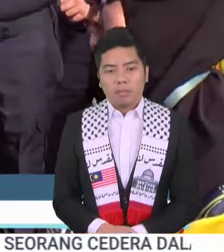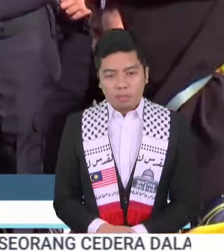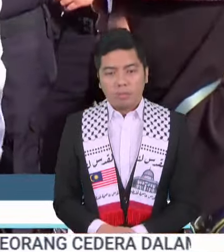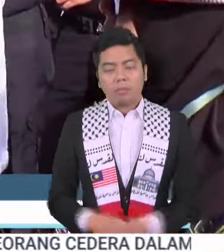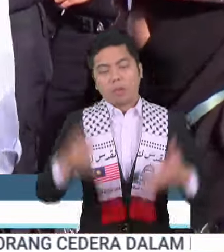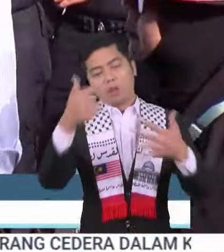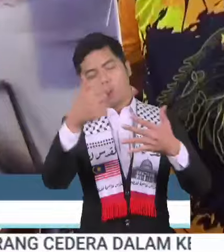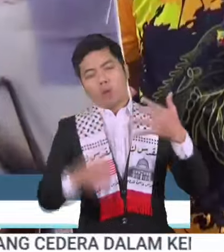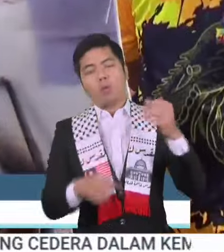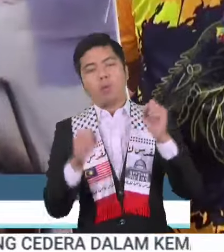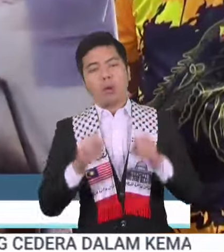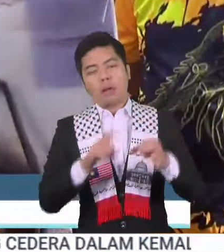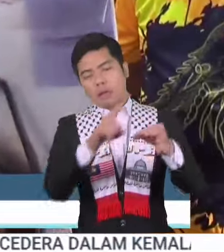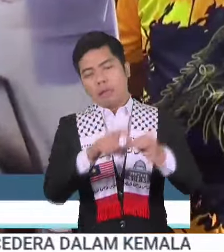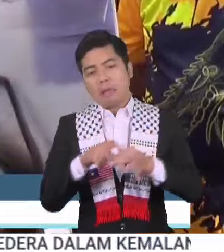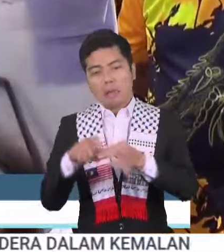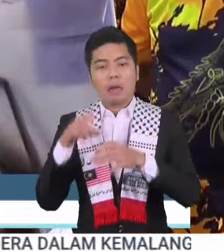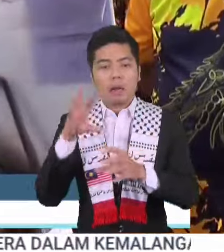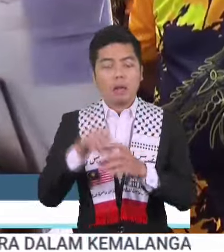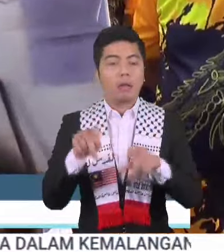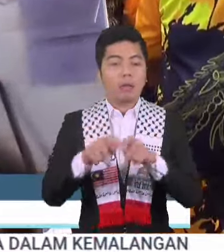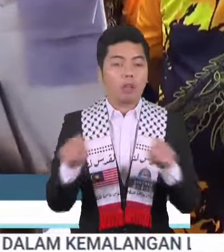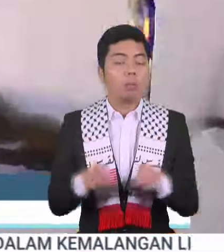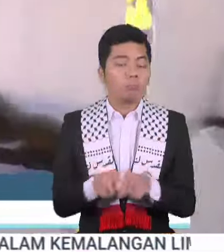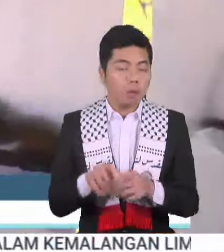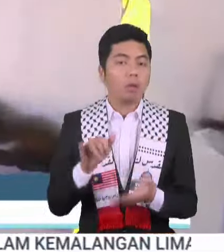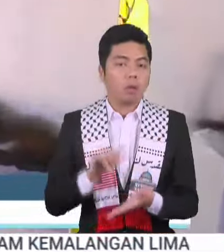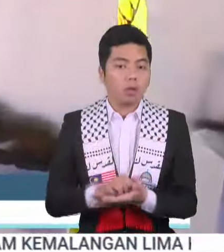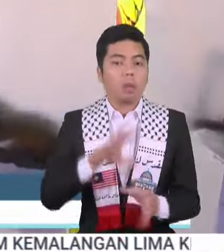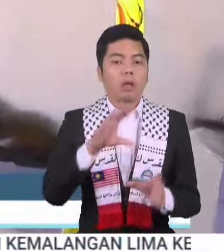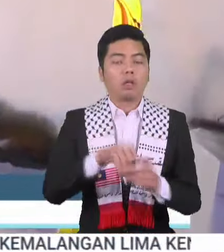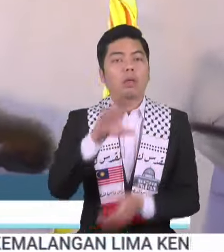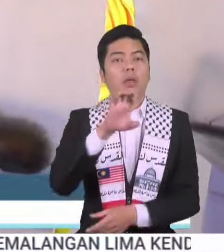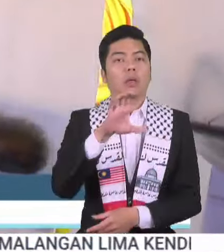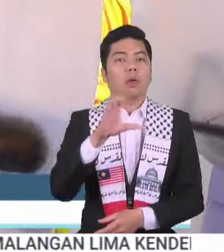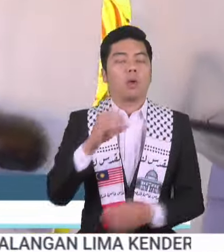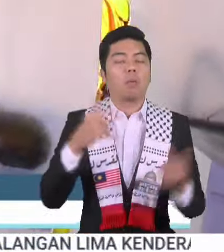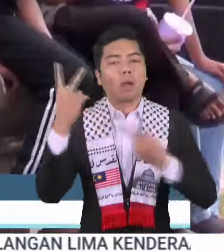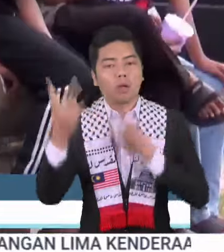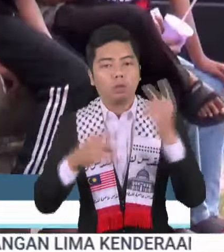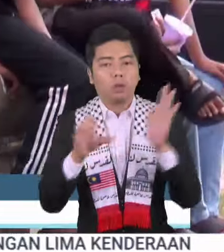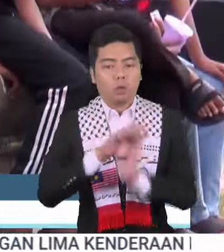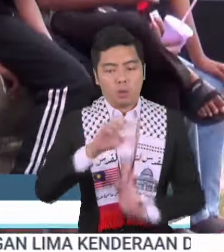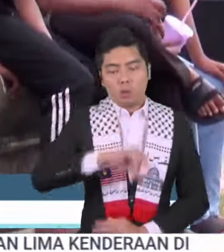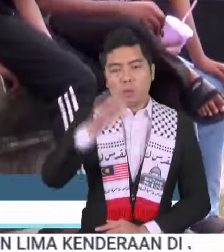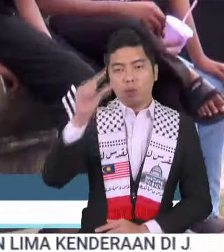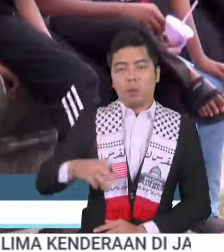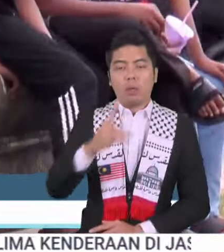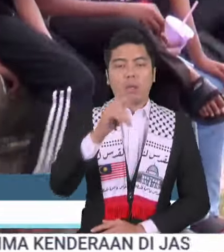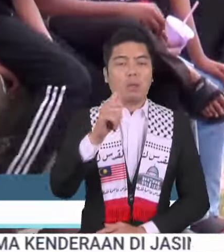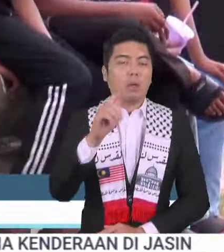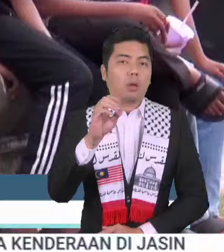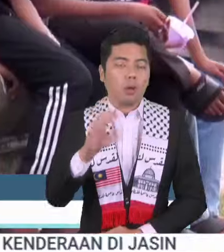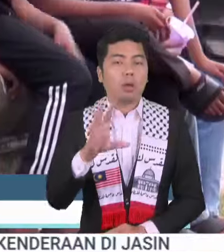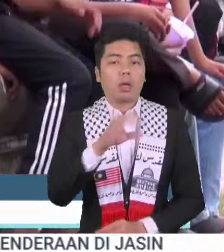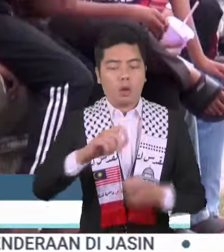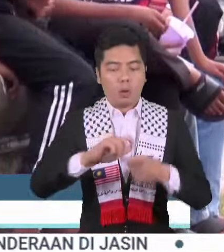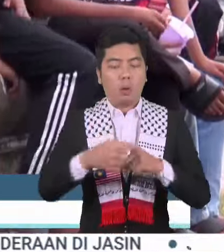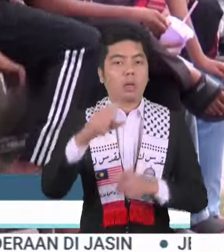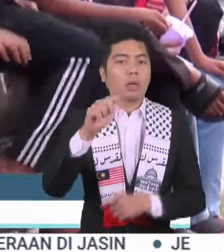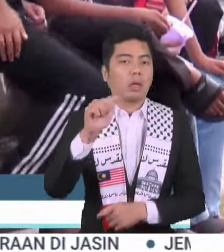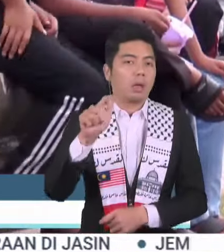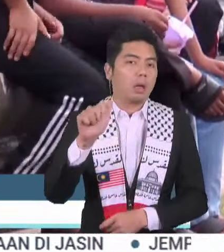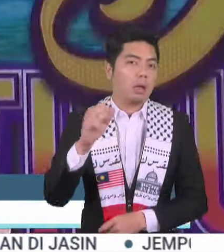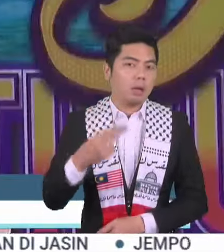Antara yang boleh menjadi tarikan di daerah itu termasuk lokasi ekopelancongan seperti Gunung Datuk dan Hub Udang Galah Sungai